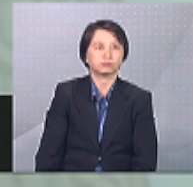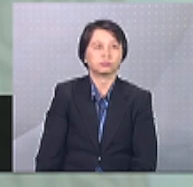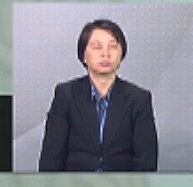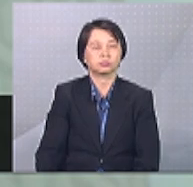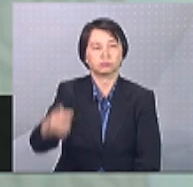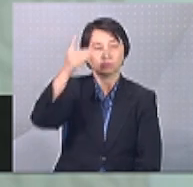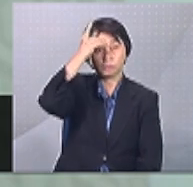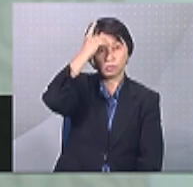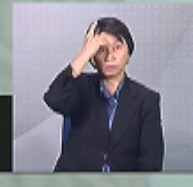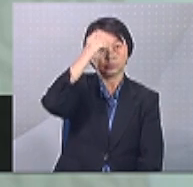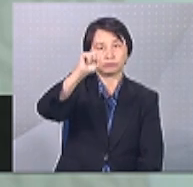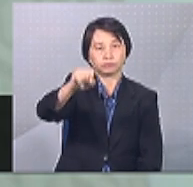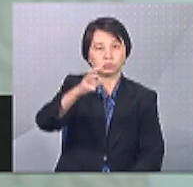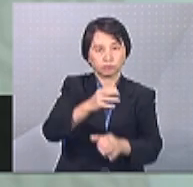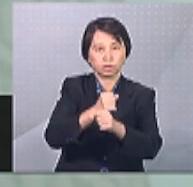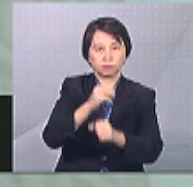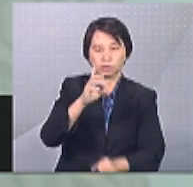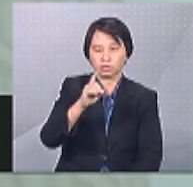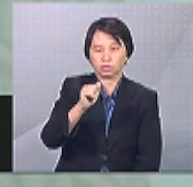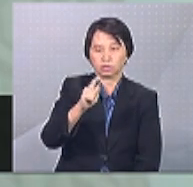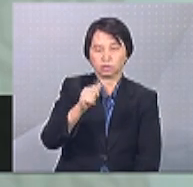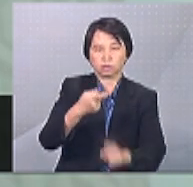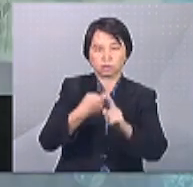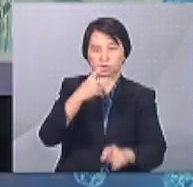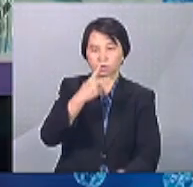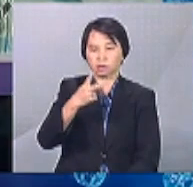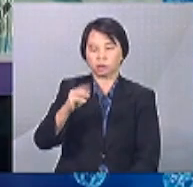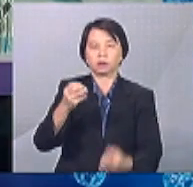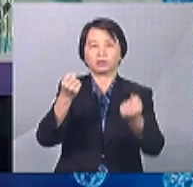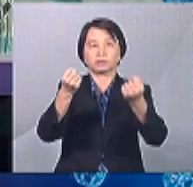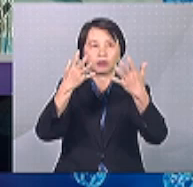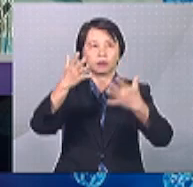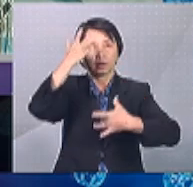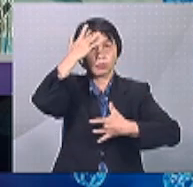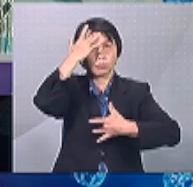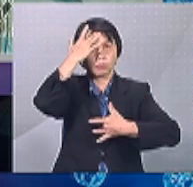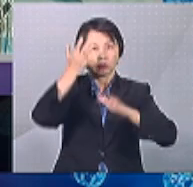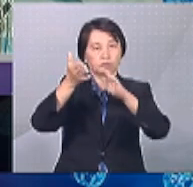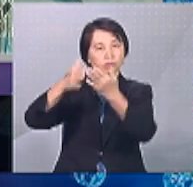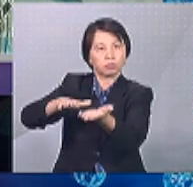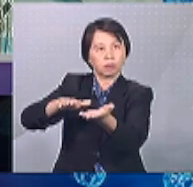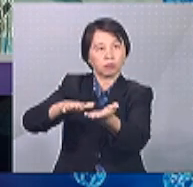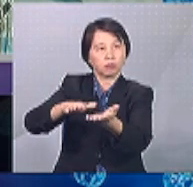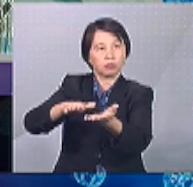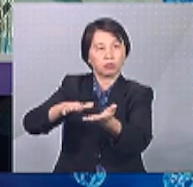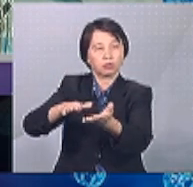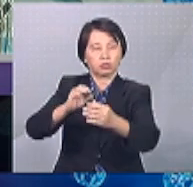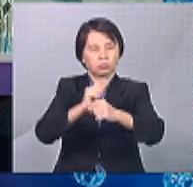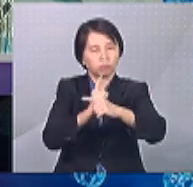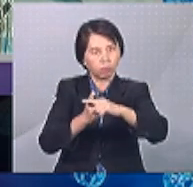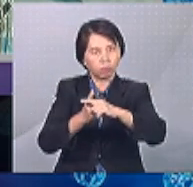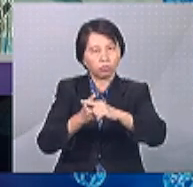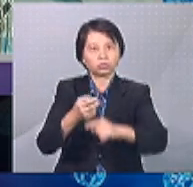Datuk, boleh dapatkan data daripada pihak KKM mengenai berapa ramai pesakit yang meninggal atau positif tu yang merupakan